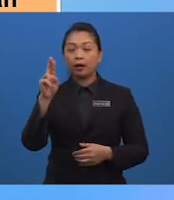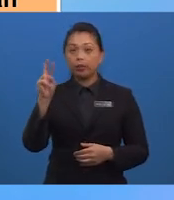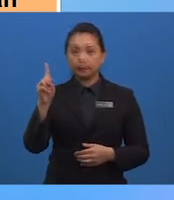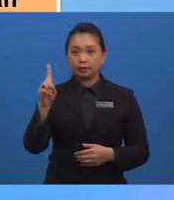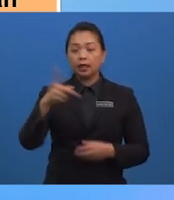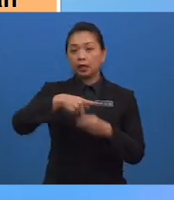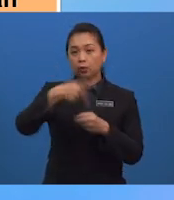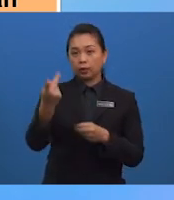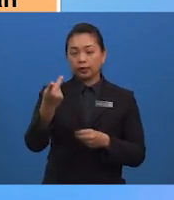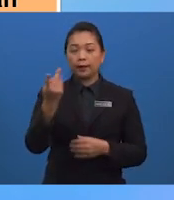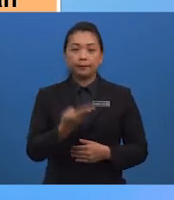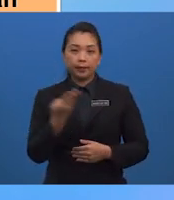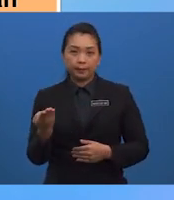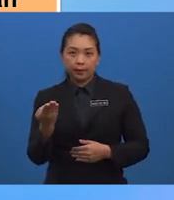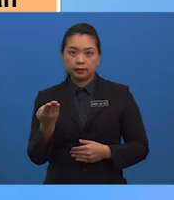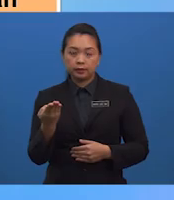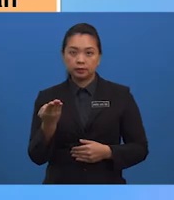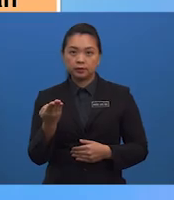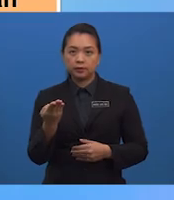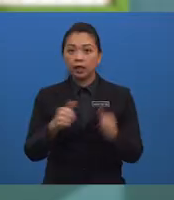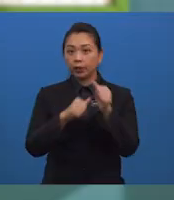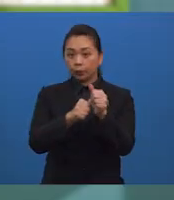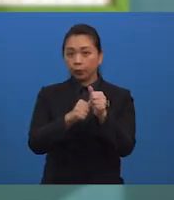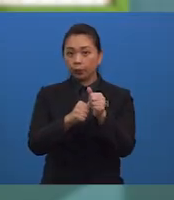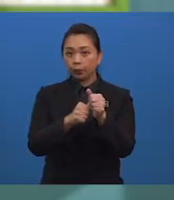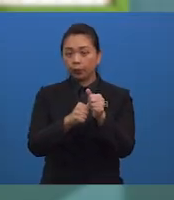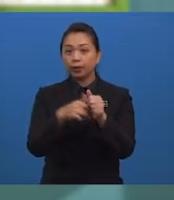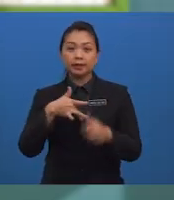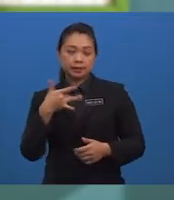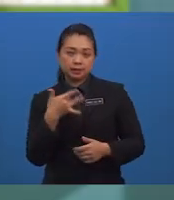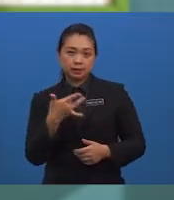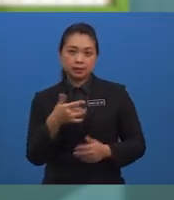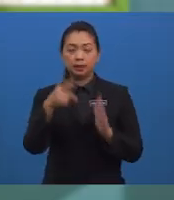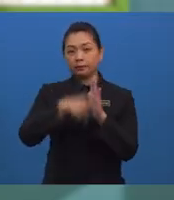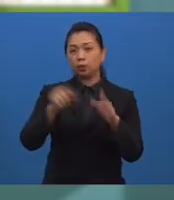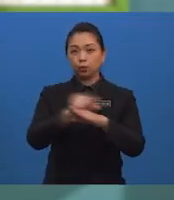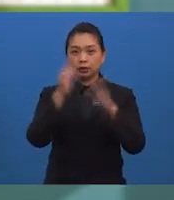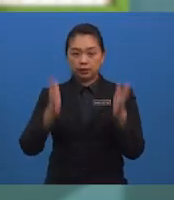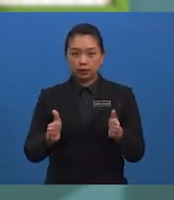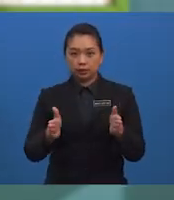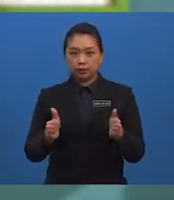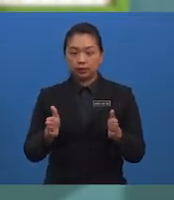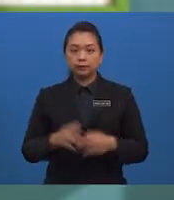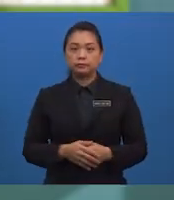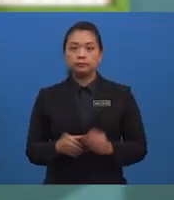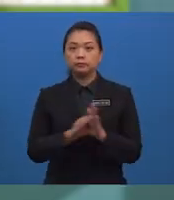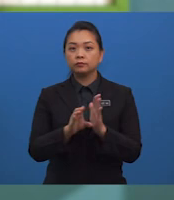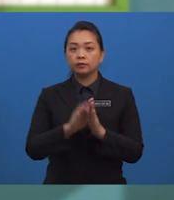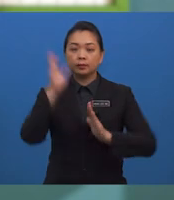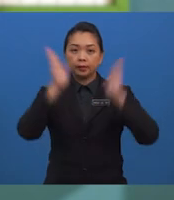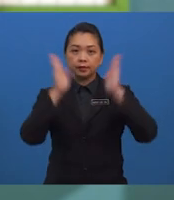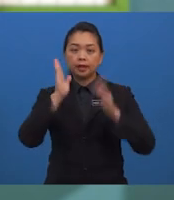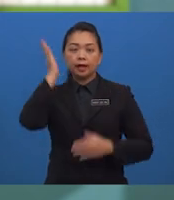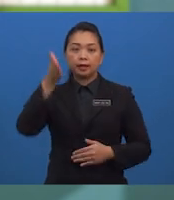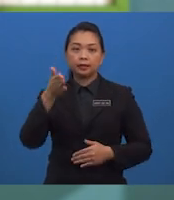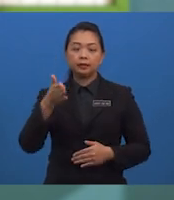yang dapat memenuhi variasi cita rasa pengguna. Kesannya, Malaysia akan menikmati faedah dari segi perkembangan